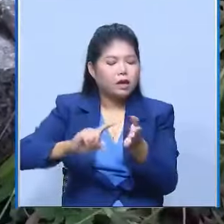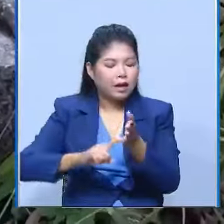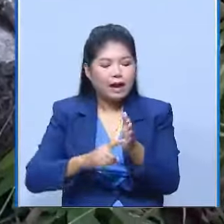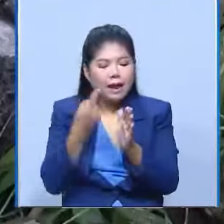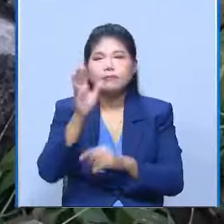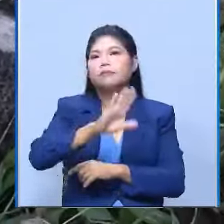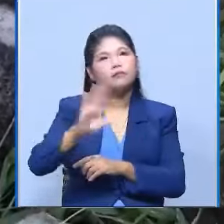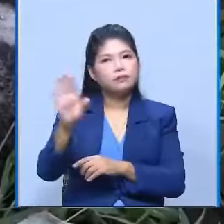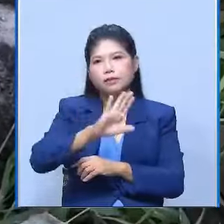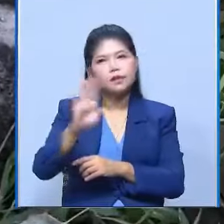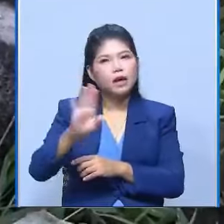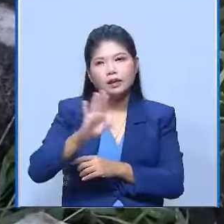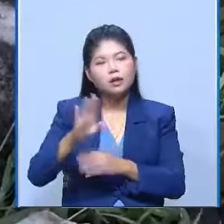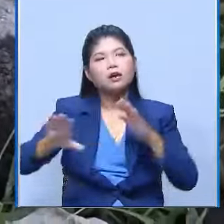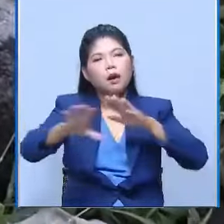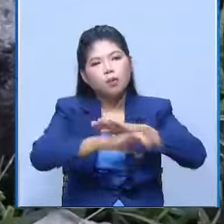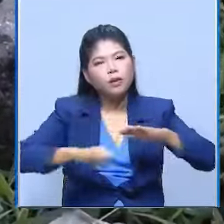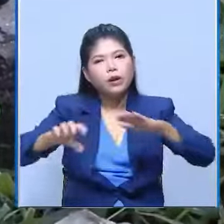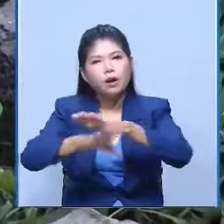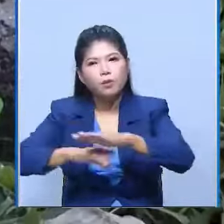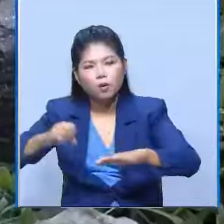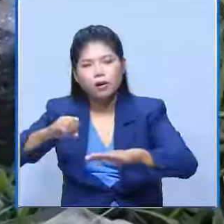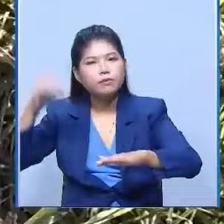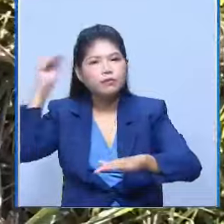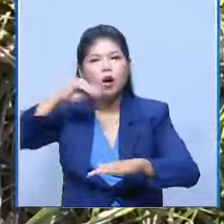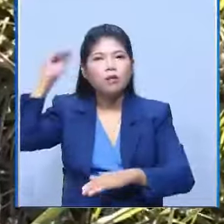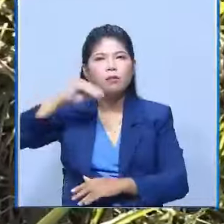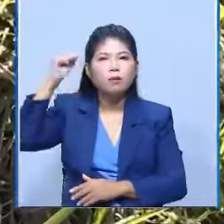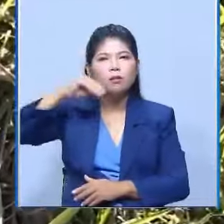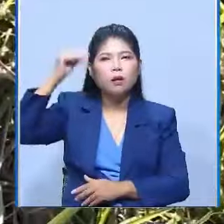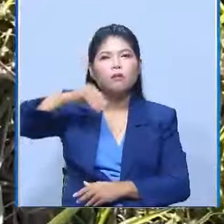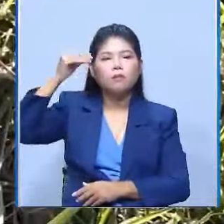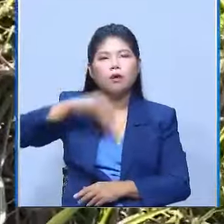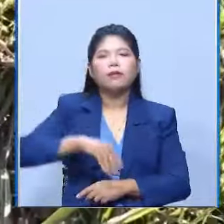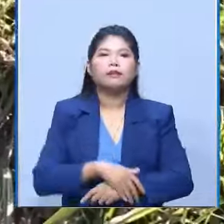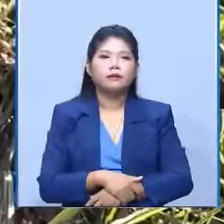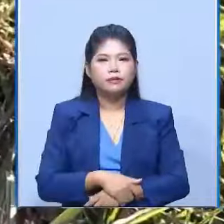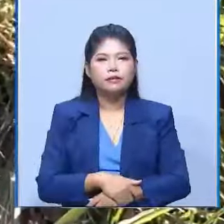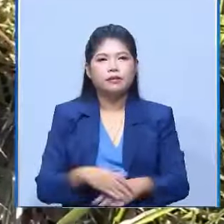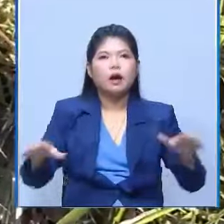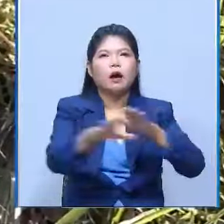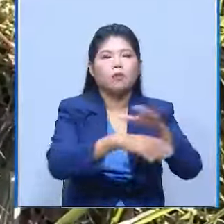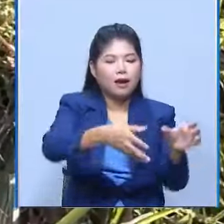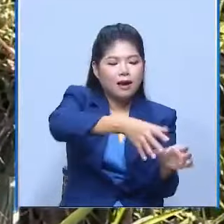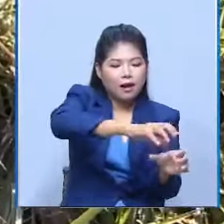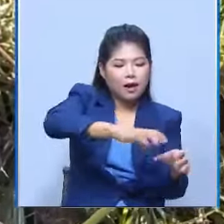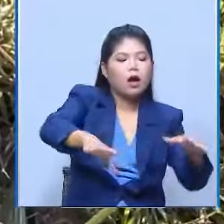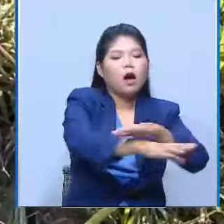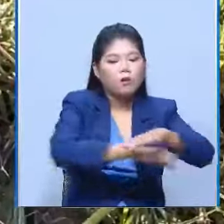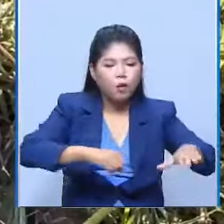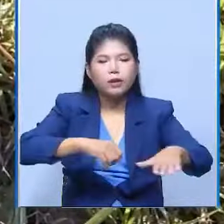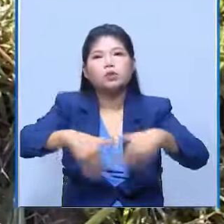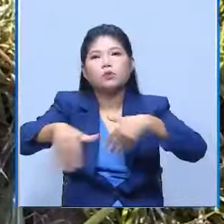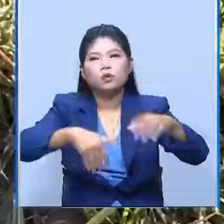ความเป็นจริงแล้วเนี่ยมันเกิดขึ้นมาแล้วในหลาย บ่อยๆ บ่อยๆนะคะ แล้วเวลาเขาเอาไปทีอ่ะเขาก็เนี่ยไปทั้งหมู่บ้านอ่ะไป